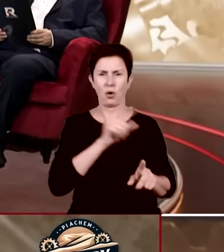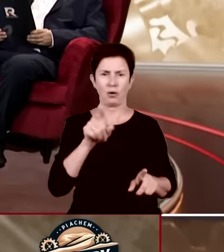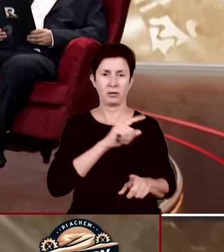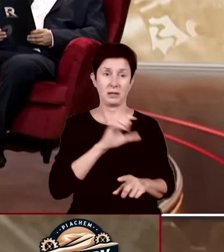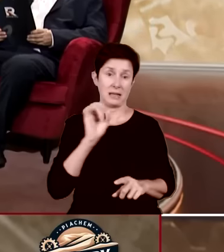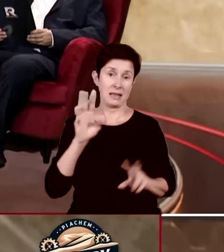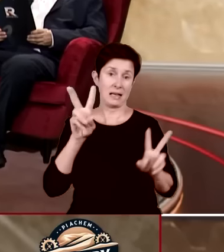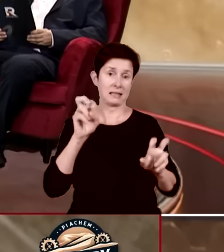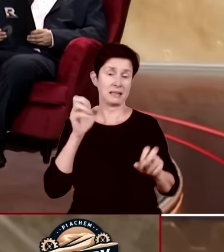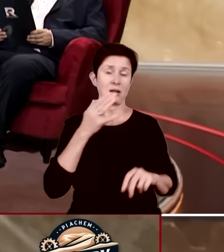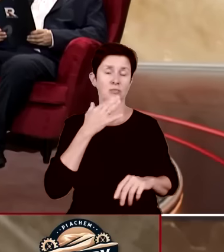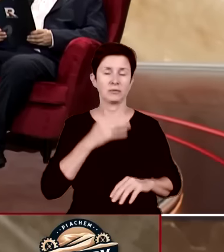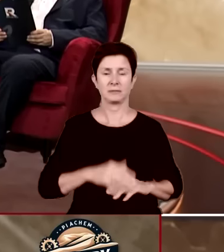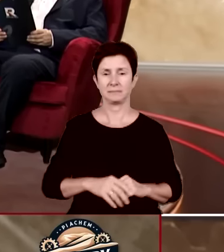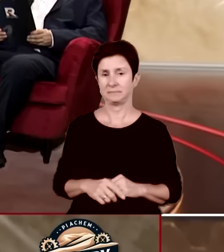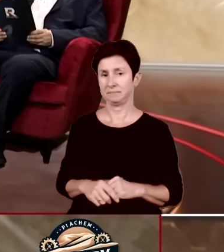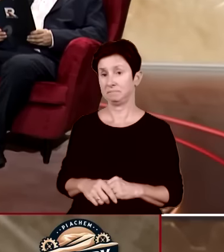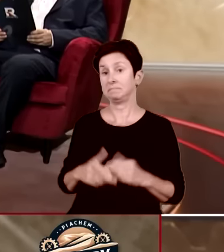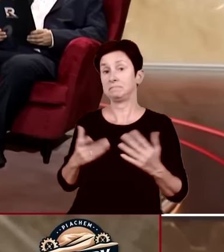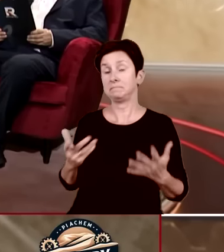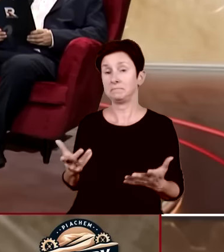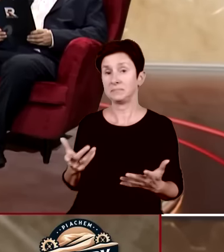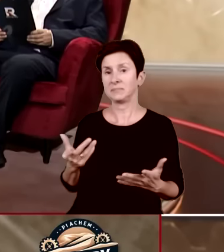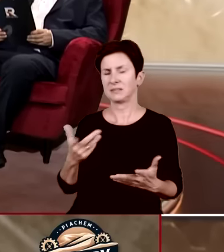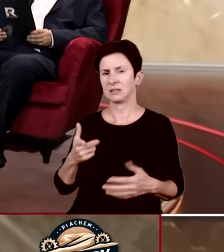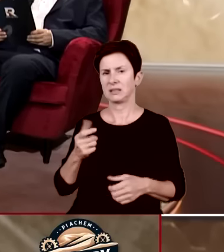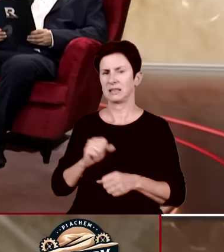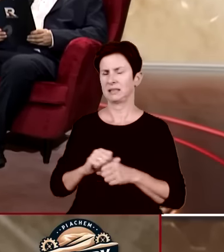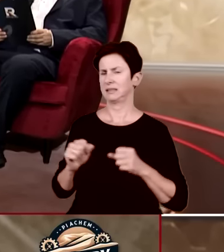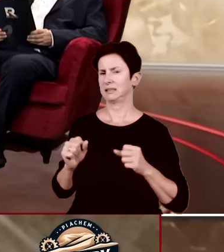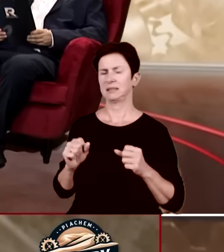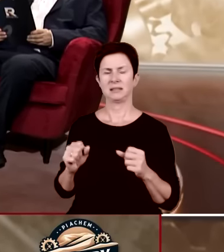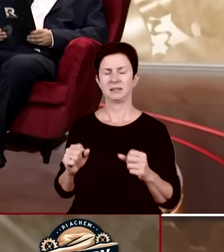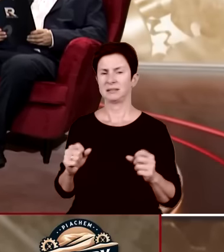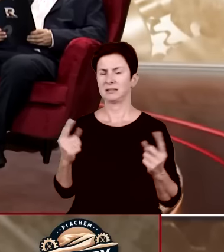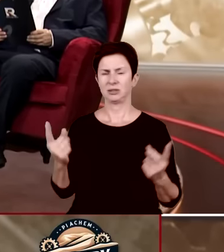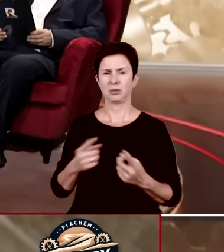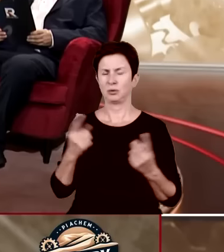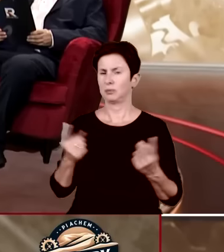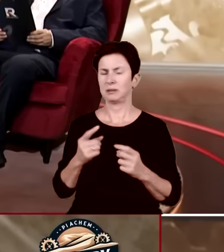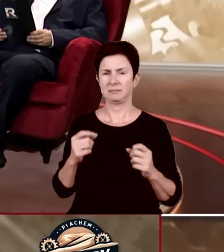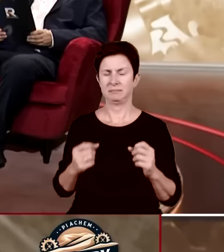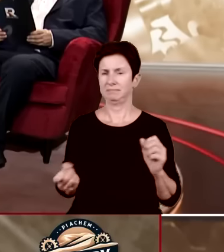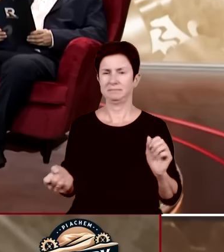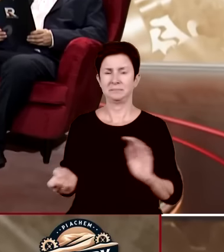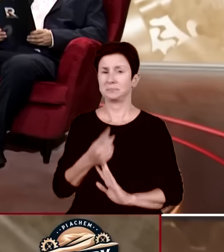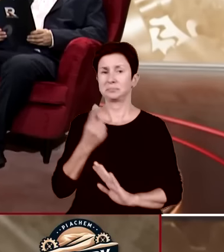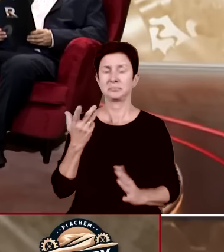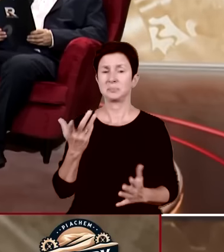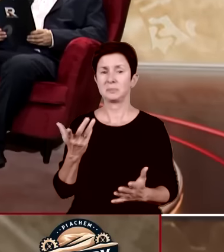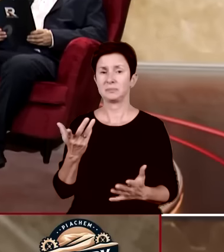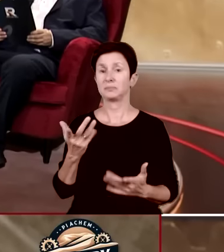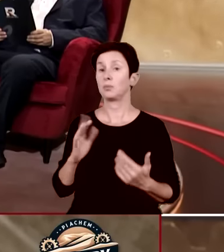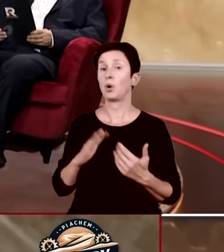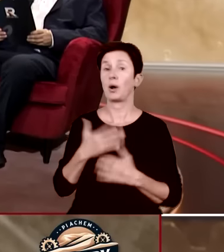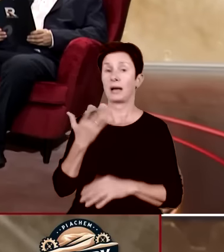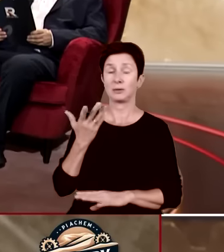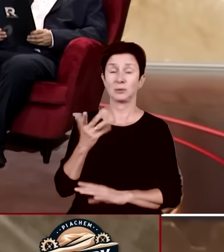tak... Tak, to prawda. Natomiast mamy do czynienia z zupełnie kuriozalną sytuacją, bo okazuje się, że